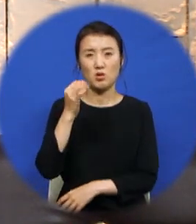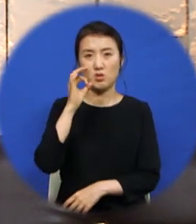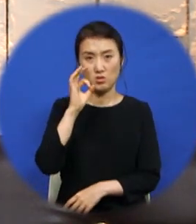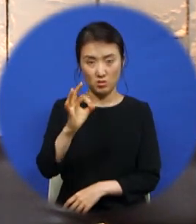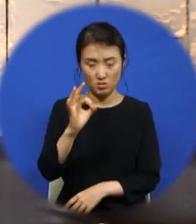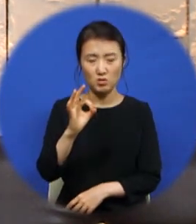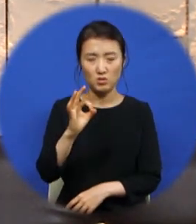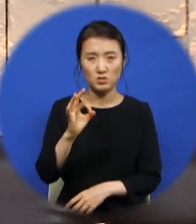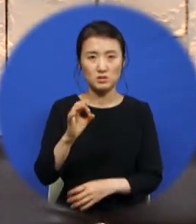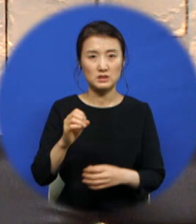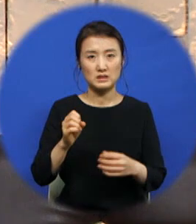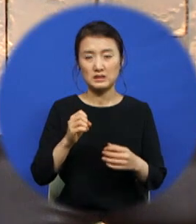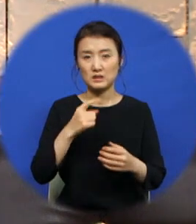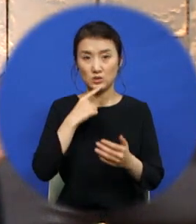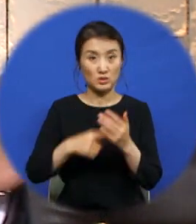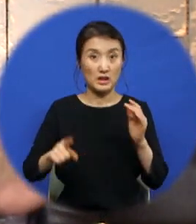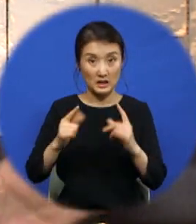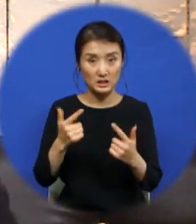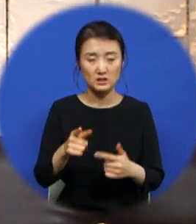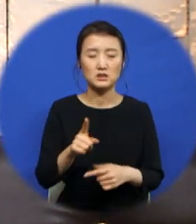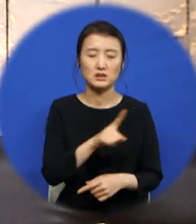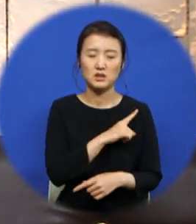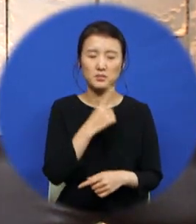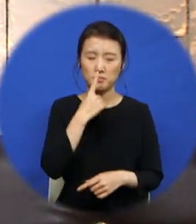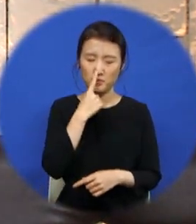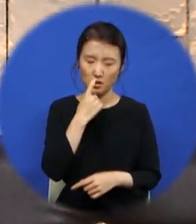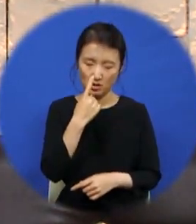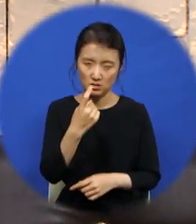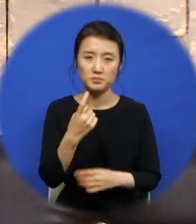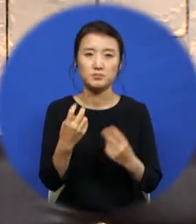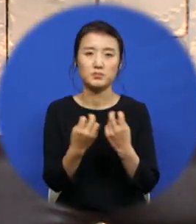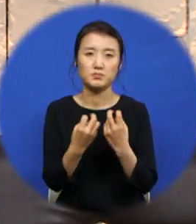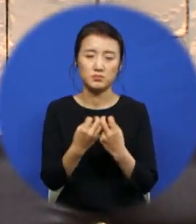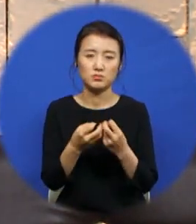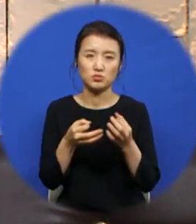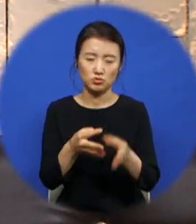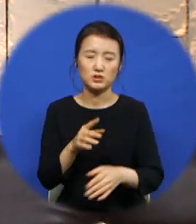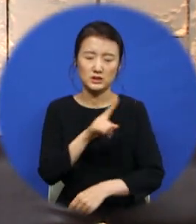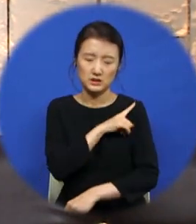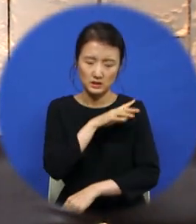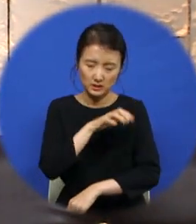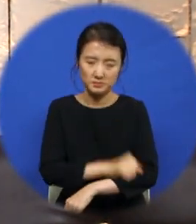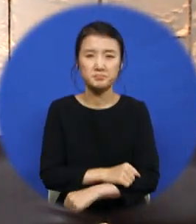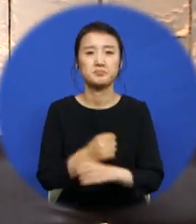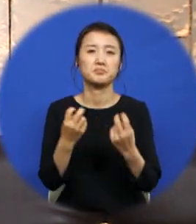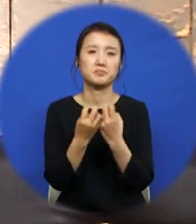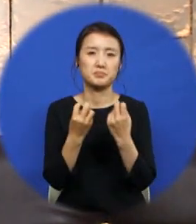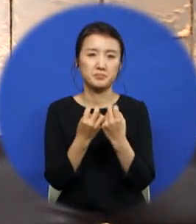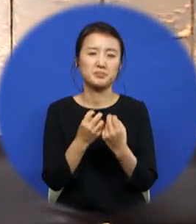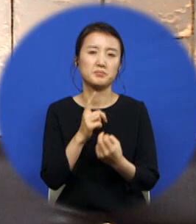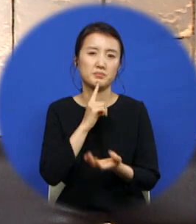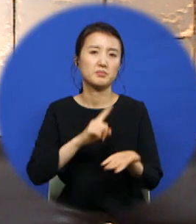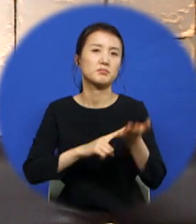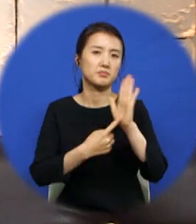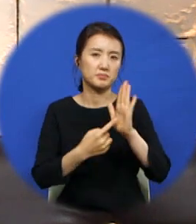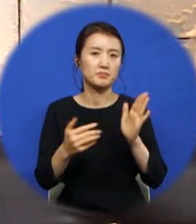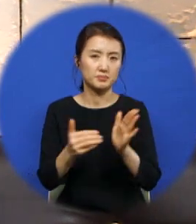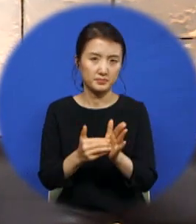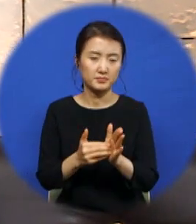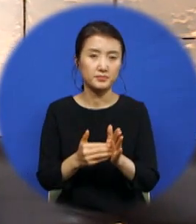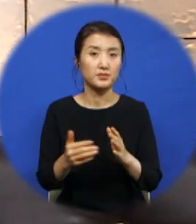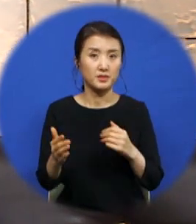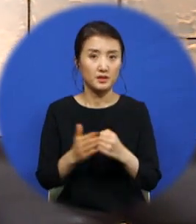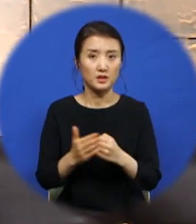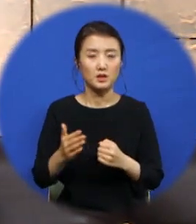투자 방법이다 그렇게 하십니까 이제 오늘 방송 들으신 분들 가운데서 또 항상 이렇게 유행의 눈이 가르치지